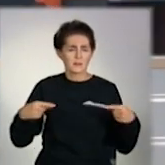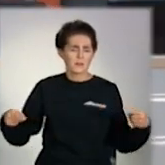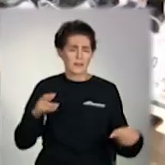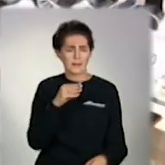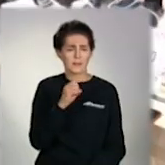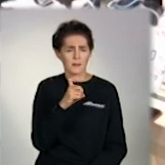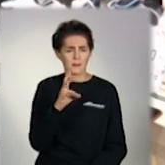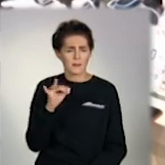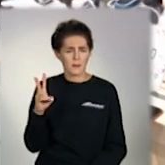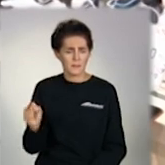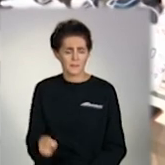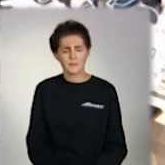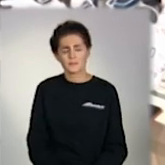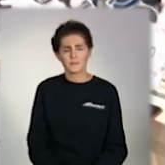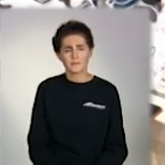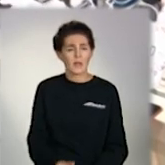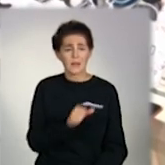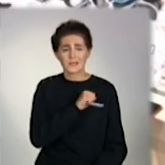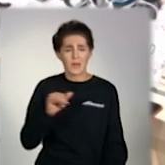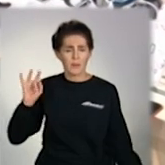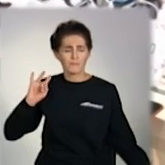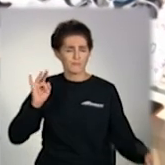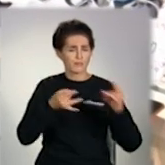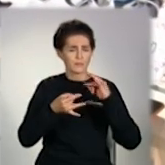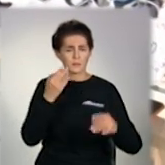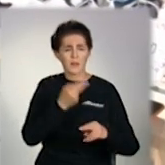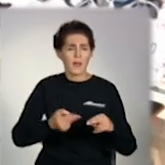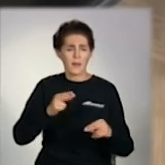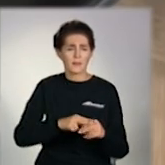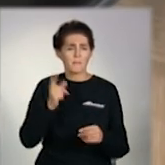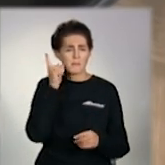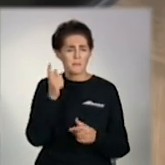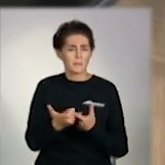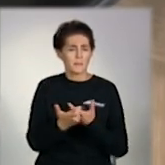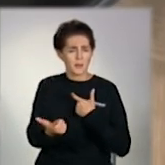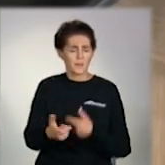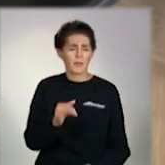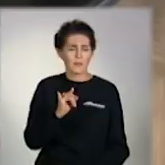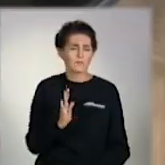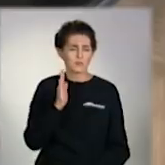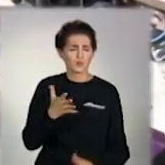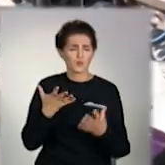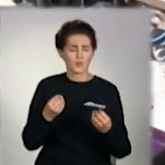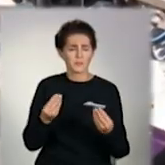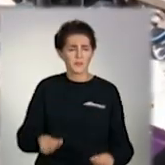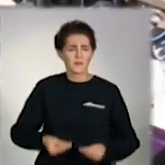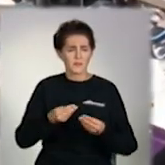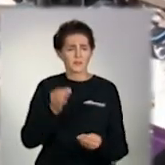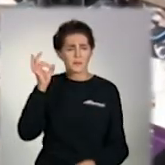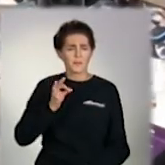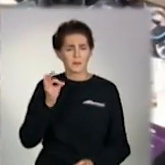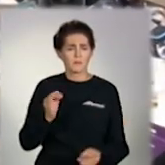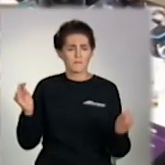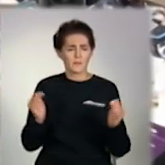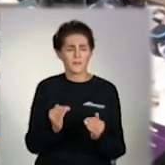техніки. Самая популярная, распространенная на сейчас позиция – это является смартфон. Ну и, конечно же, будет предоставляться скидки хорошие на